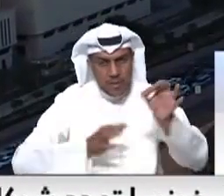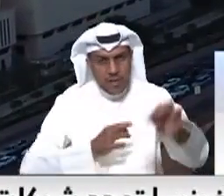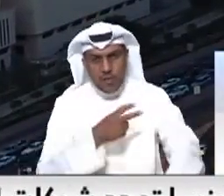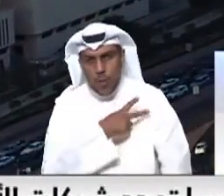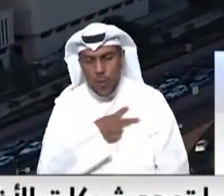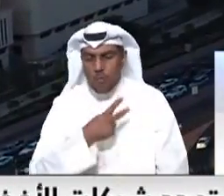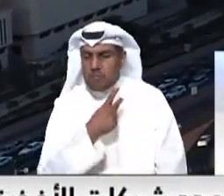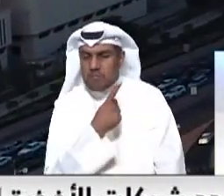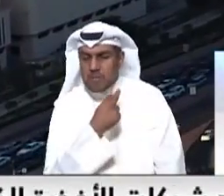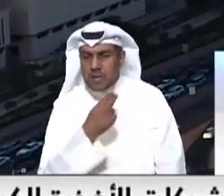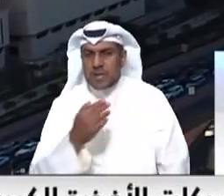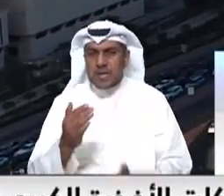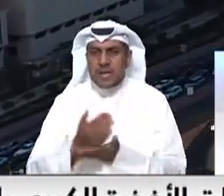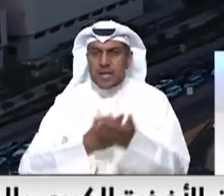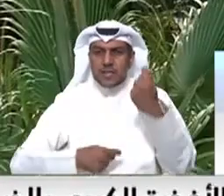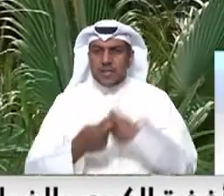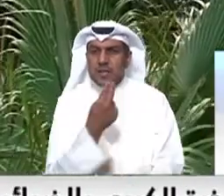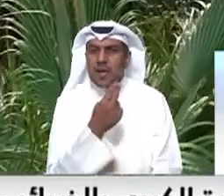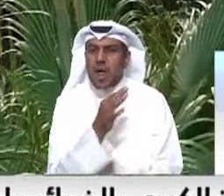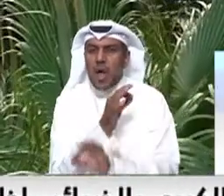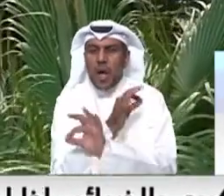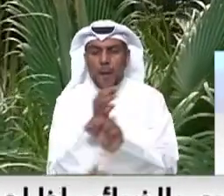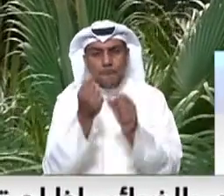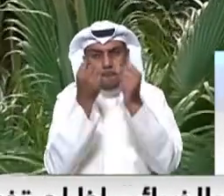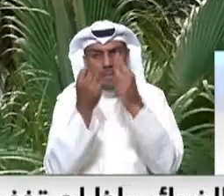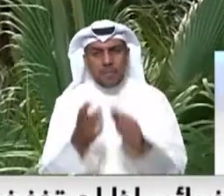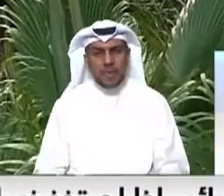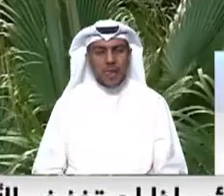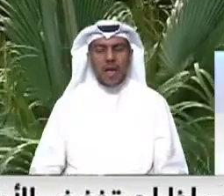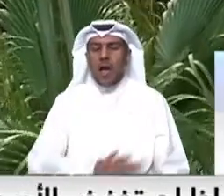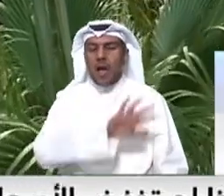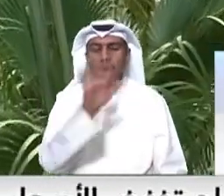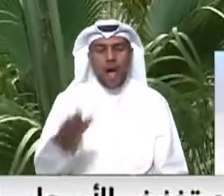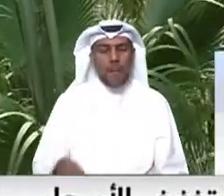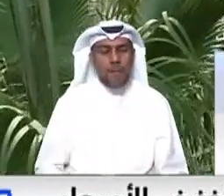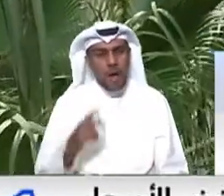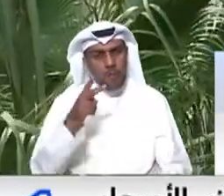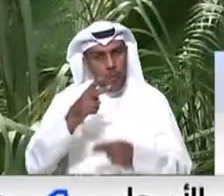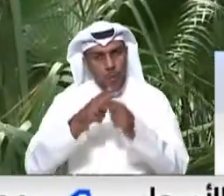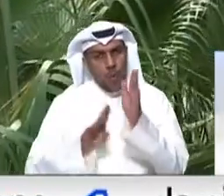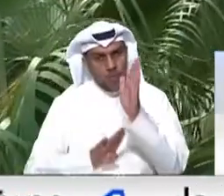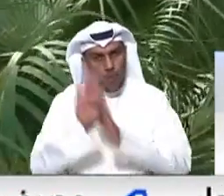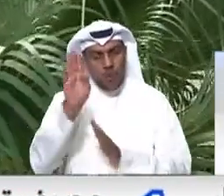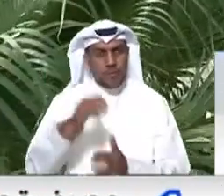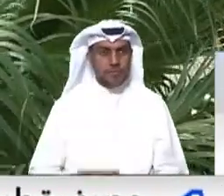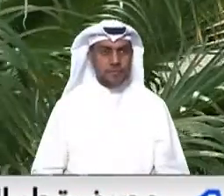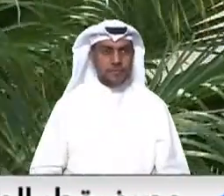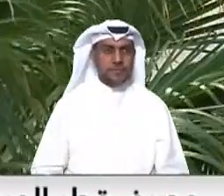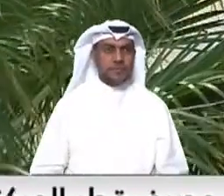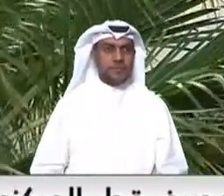الحكومية، الأمر الذي من شأنه أيضا أن يرفع التصنيف الائتماني لدولة الكويت.